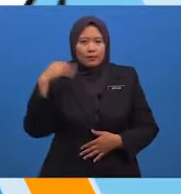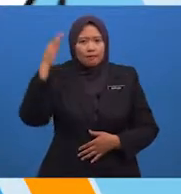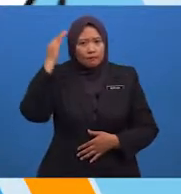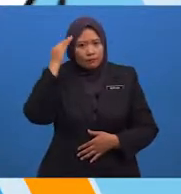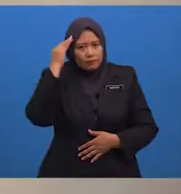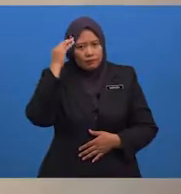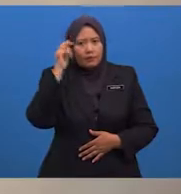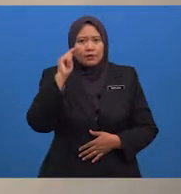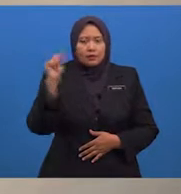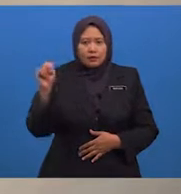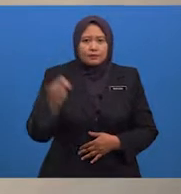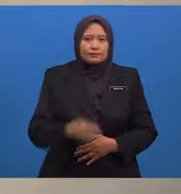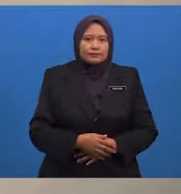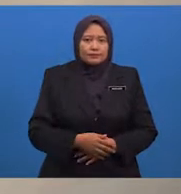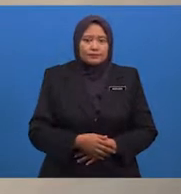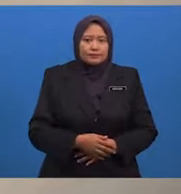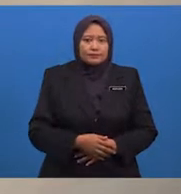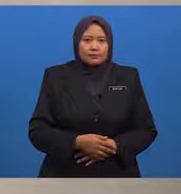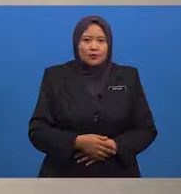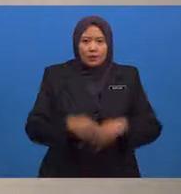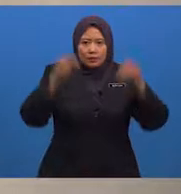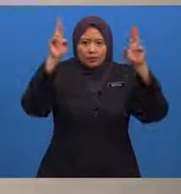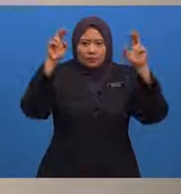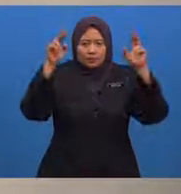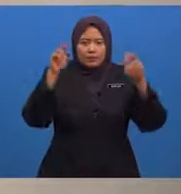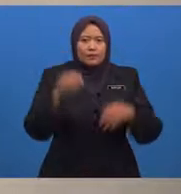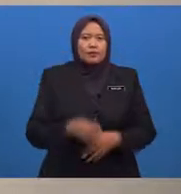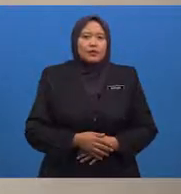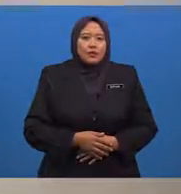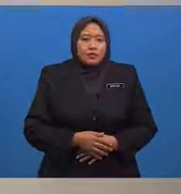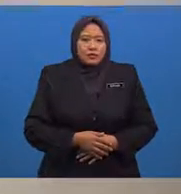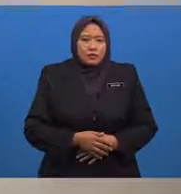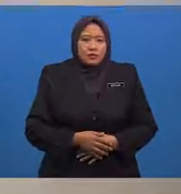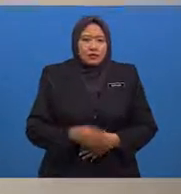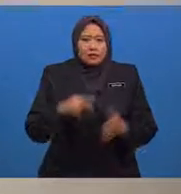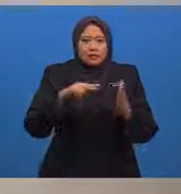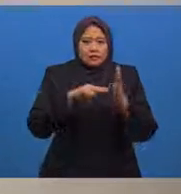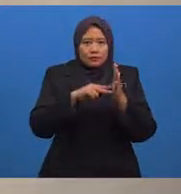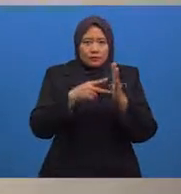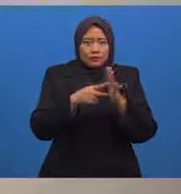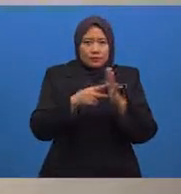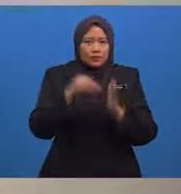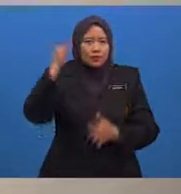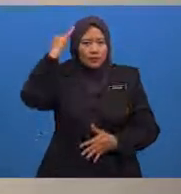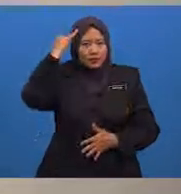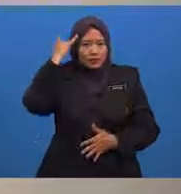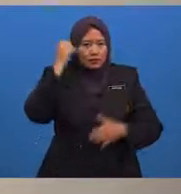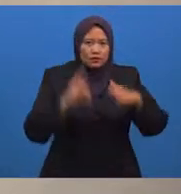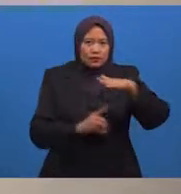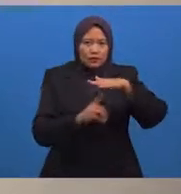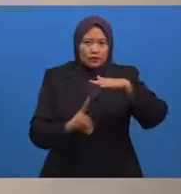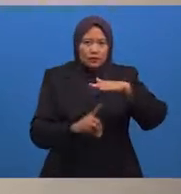Ya, tema ialah idea dasar atau persoalan utama yang menjadi dasar